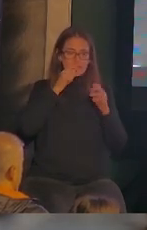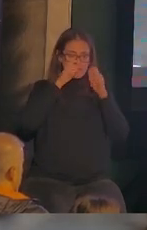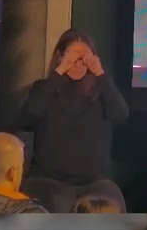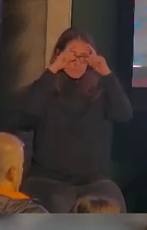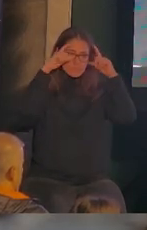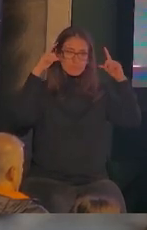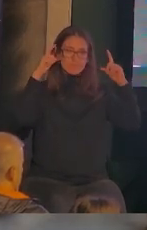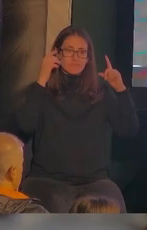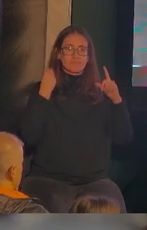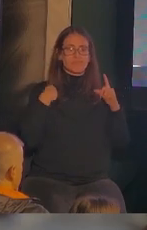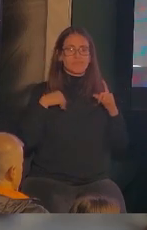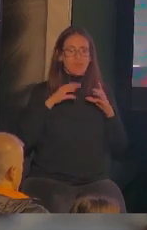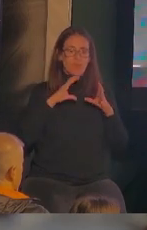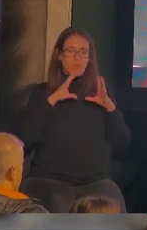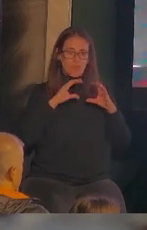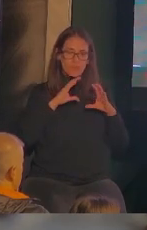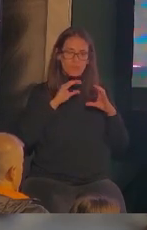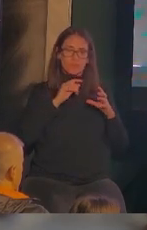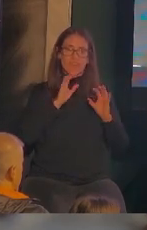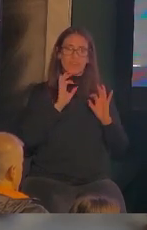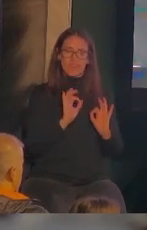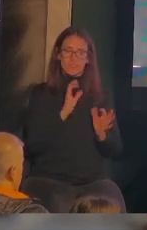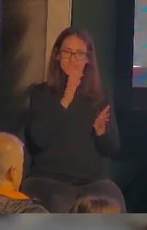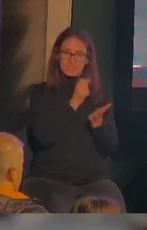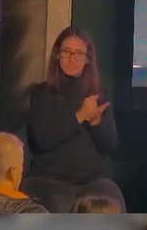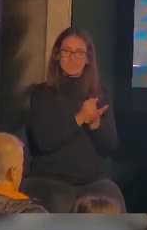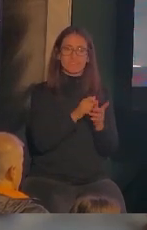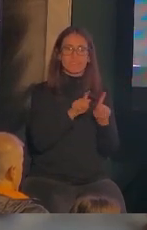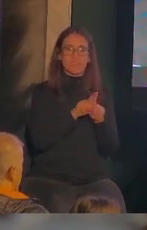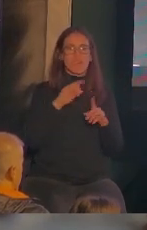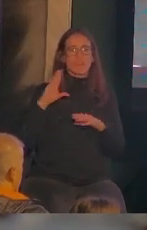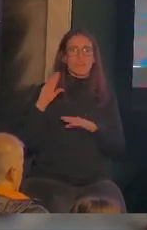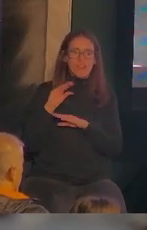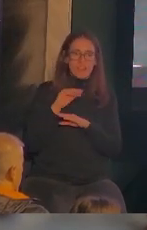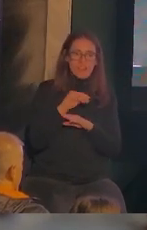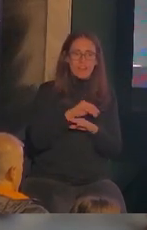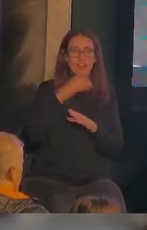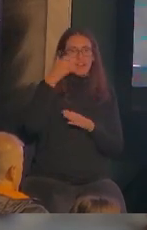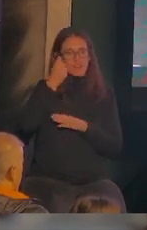és la taronja, la llimona i la matafaluga.